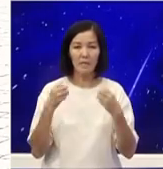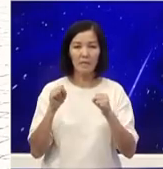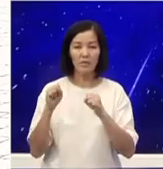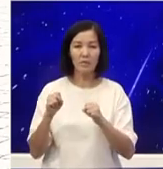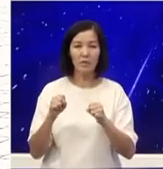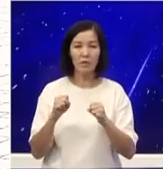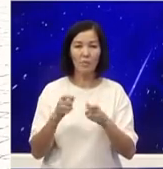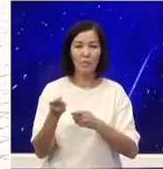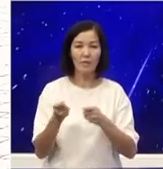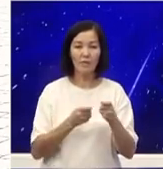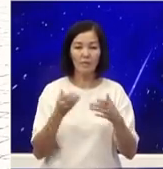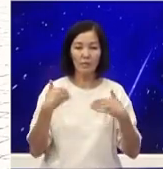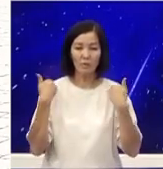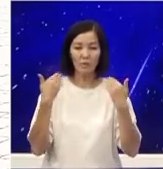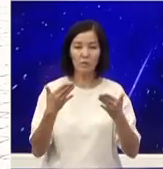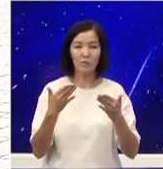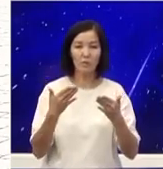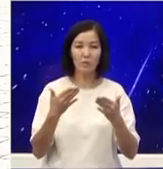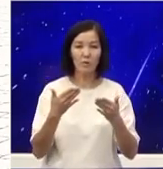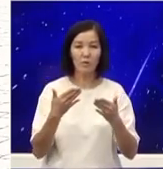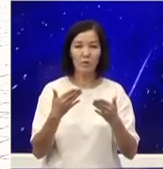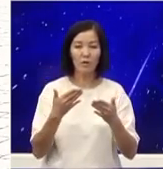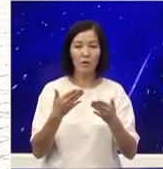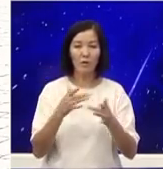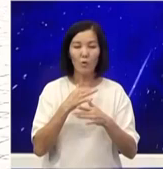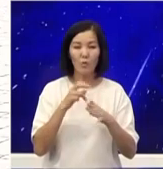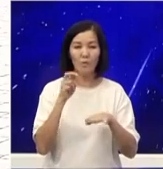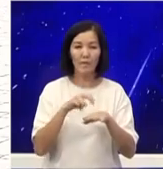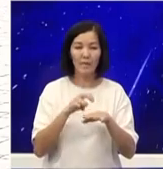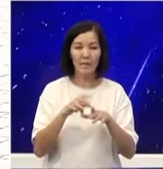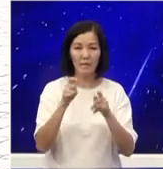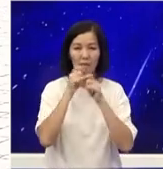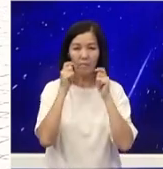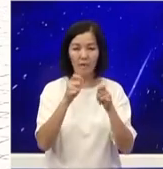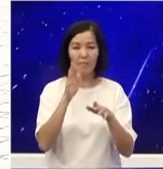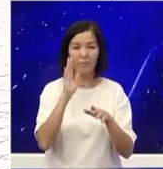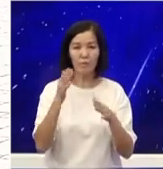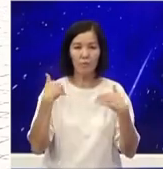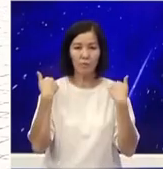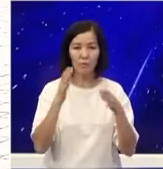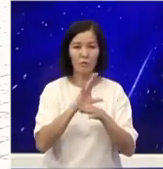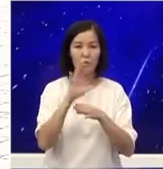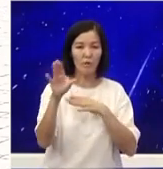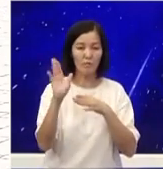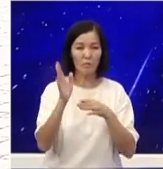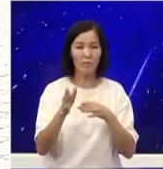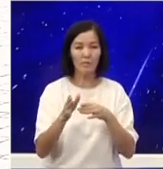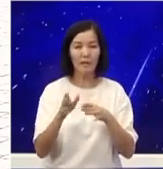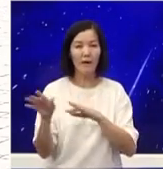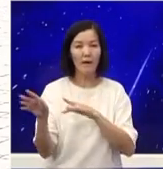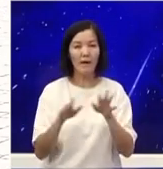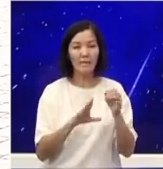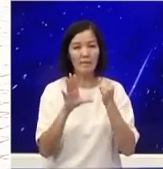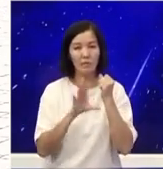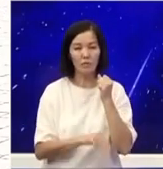басқармасына ұсыныс беру арқылы көп алғысқа ие болған дәрігерлерді марапаттау туралы ұсыныс жолдайтын боламыз. Бұл акцияның